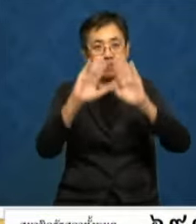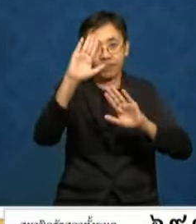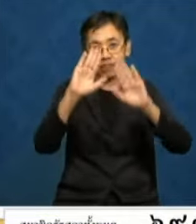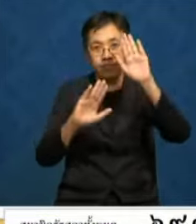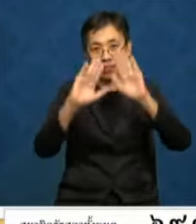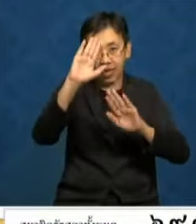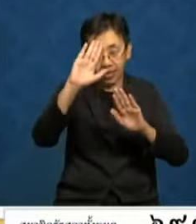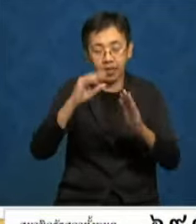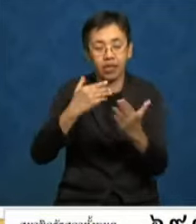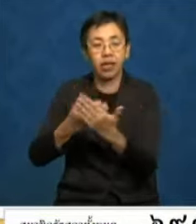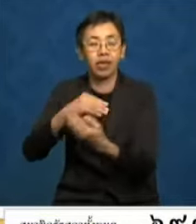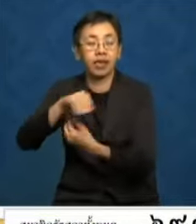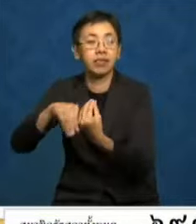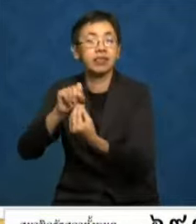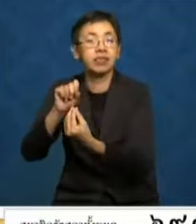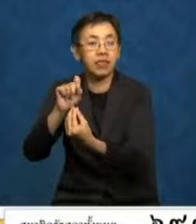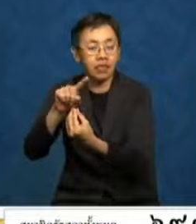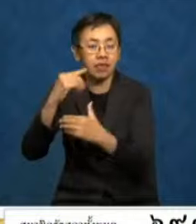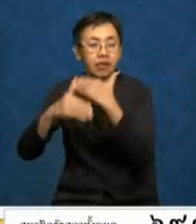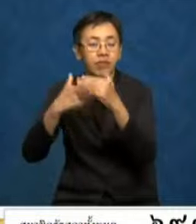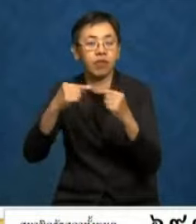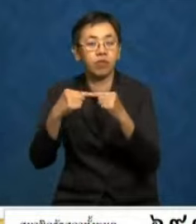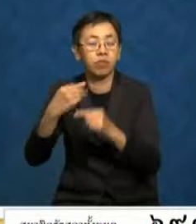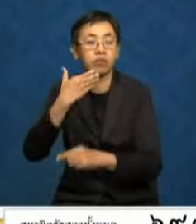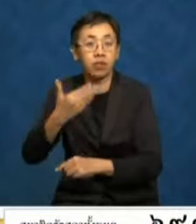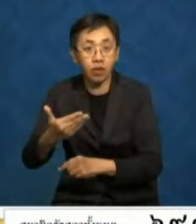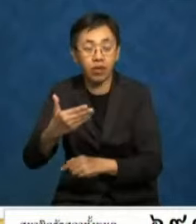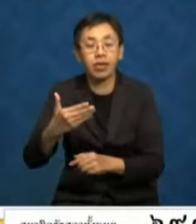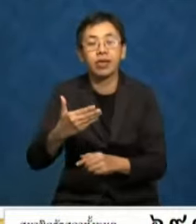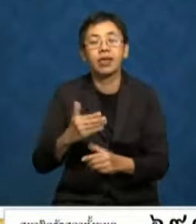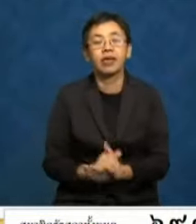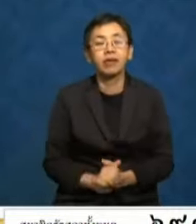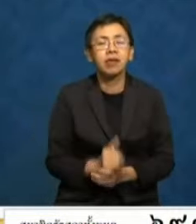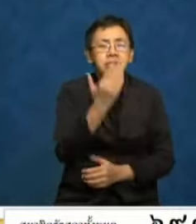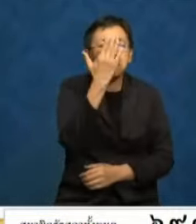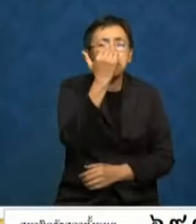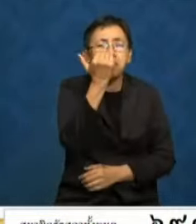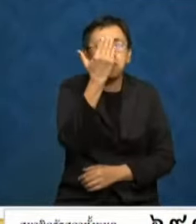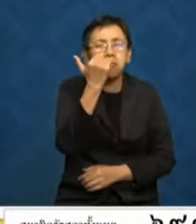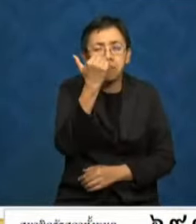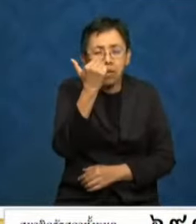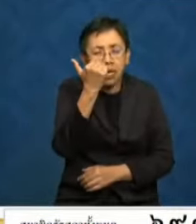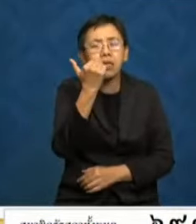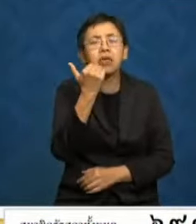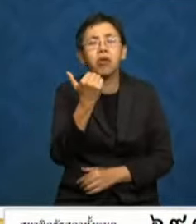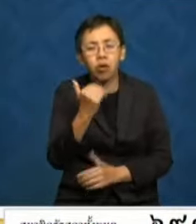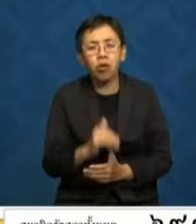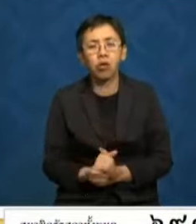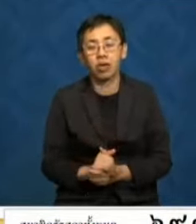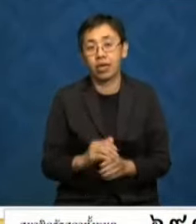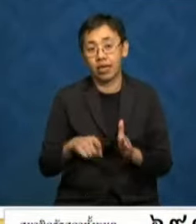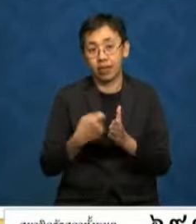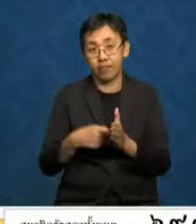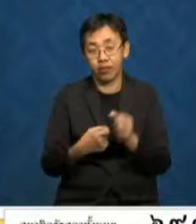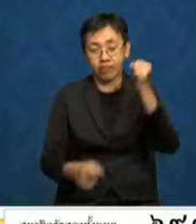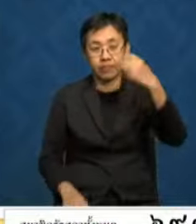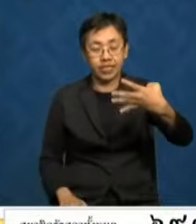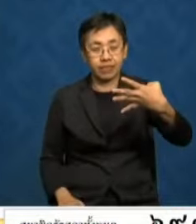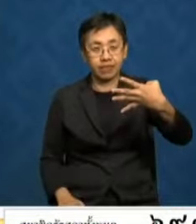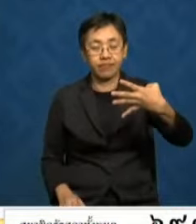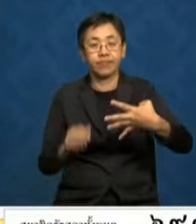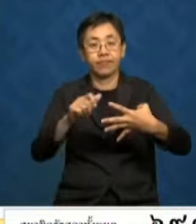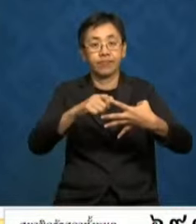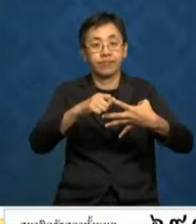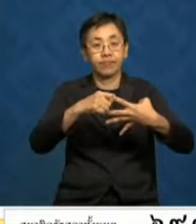านเศรษฐกิจให้ยั่งยืนโดยมีเหตุผลจำเป็นที่จะต้องสนับสนุน PCA นี้4ข้อครับเหตุผลที่